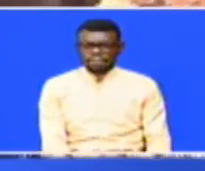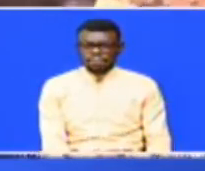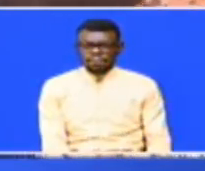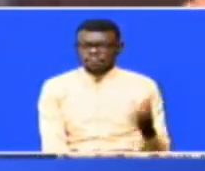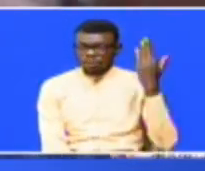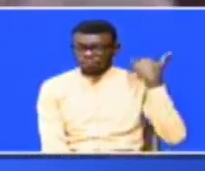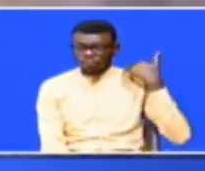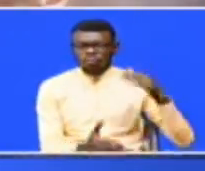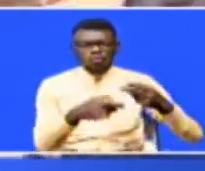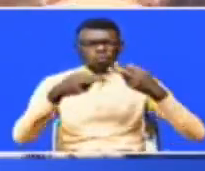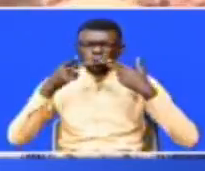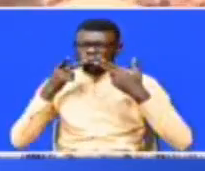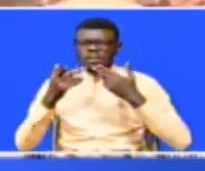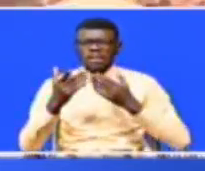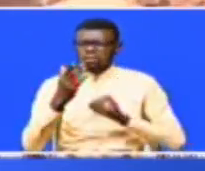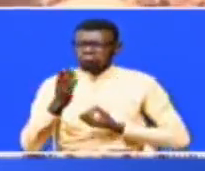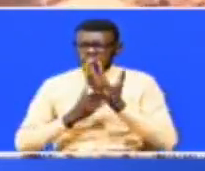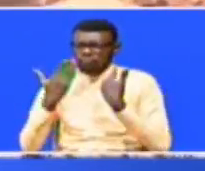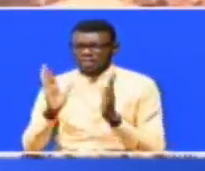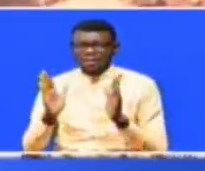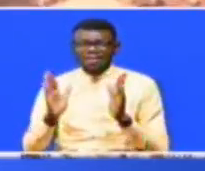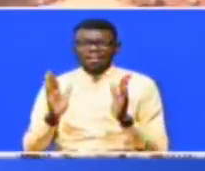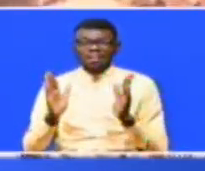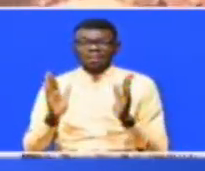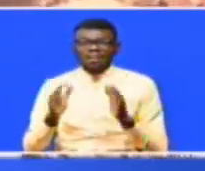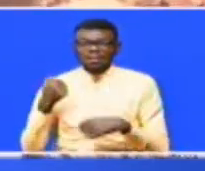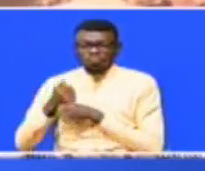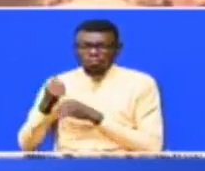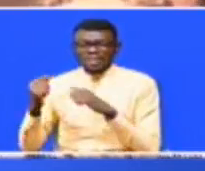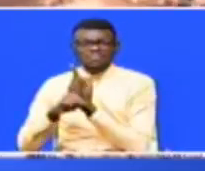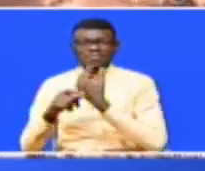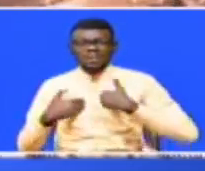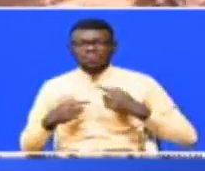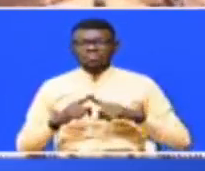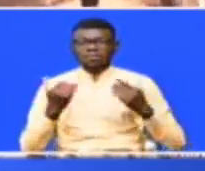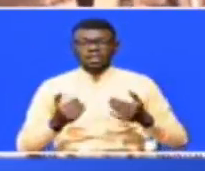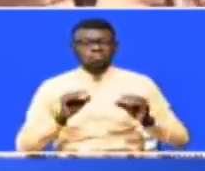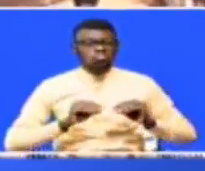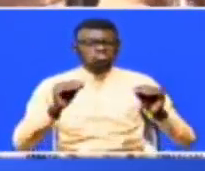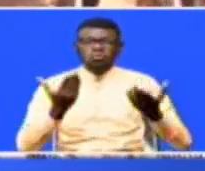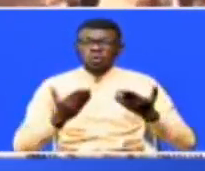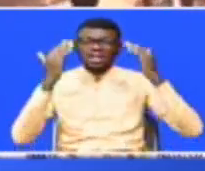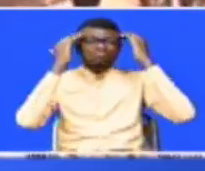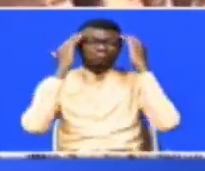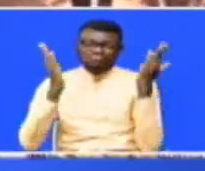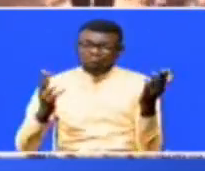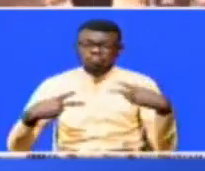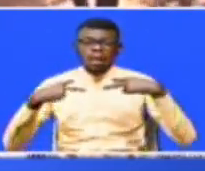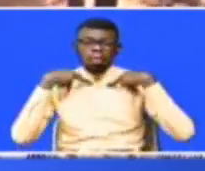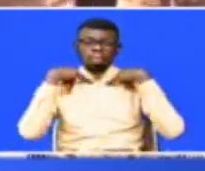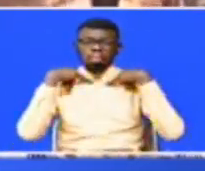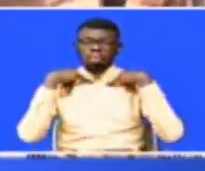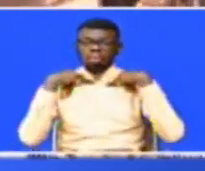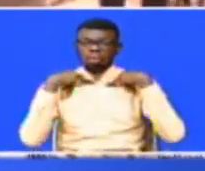Tulikuwa hapa na mahoteli, mafundi. Sahi sasa kuna penye tunaenda. Tuko tu, yani tumesimama tu